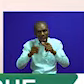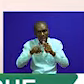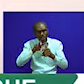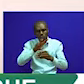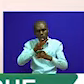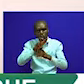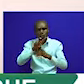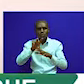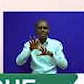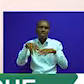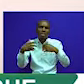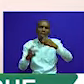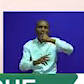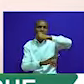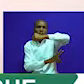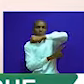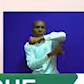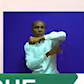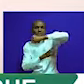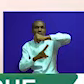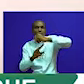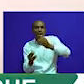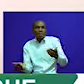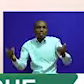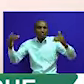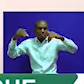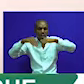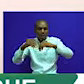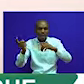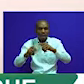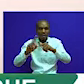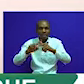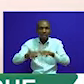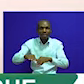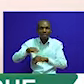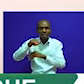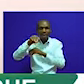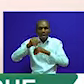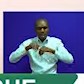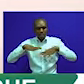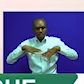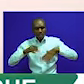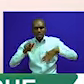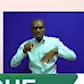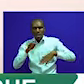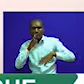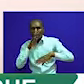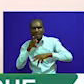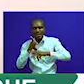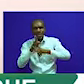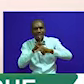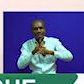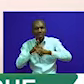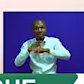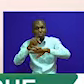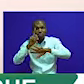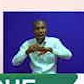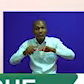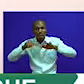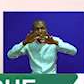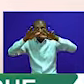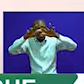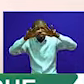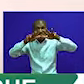na aye daraja ya beteke kusarika asibabu olirie abamenye benseme yo kuba maiso anene chinga kiechige mbure nyingi agandarata kwene